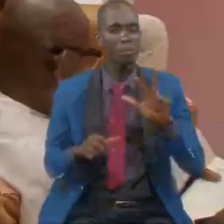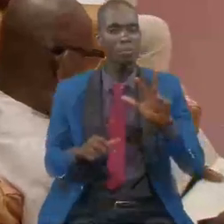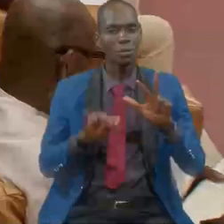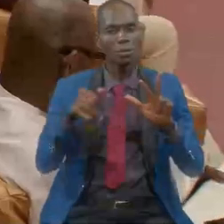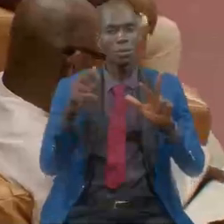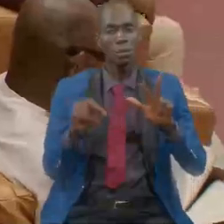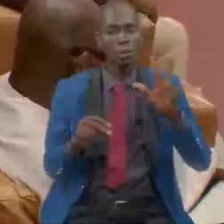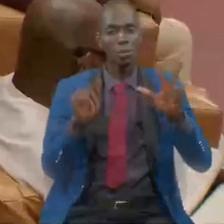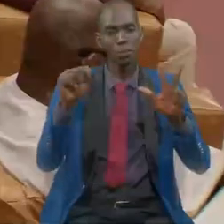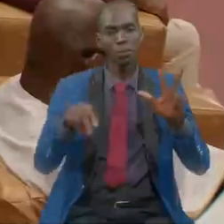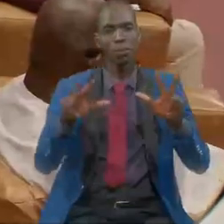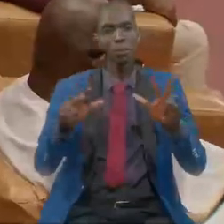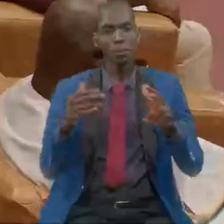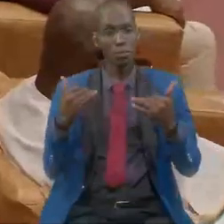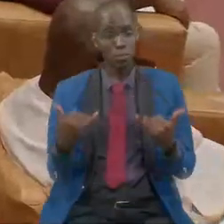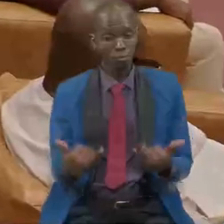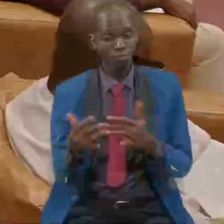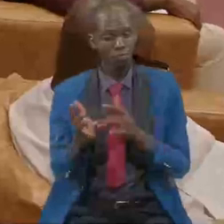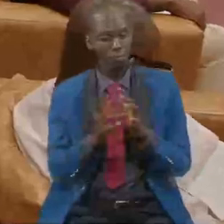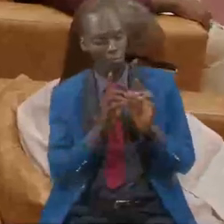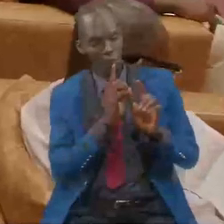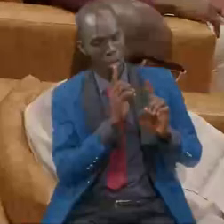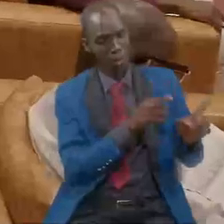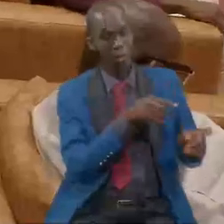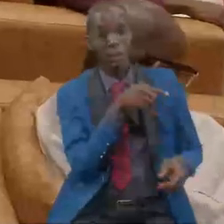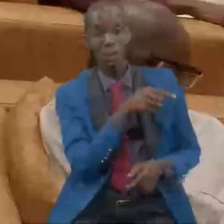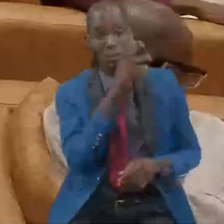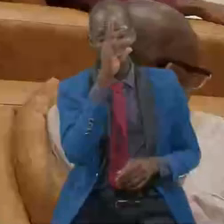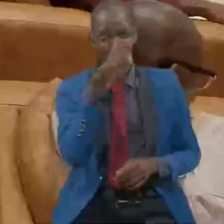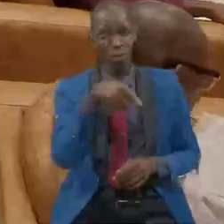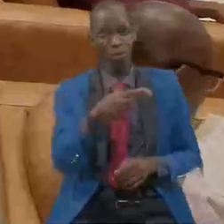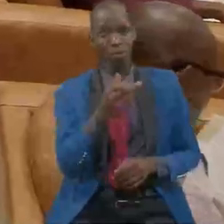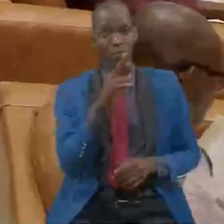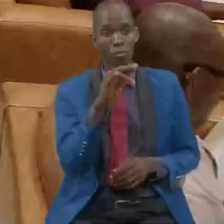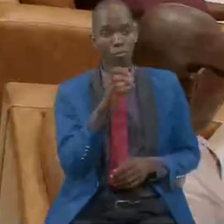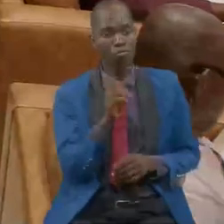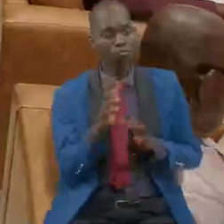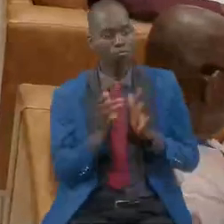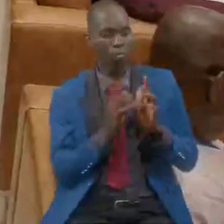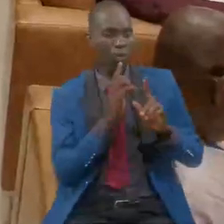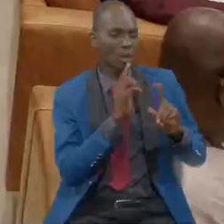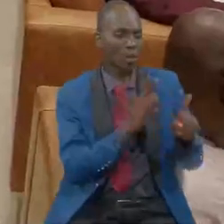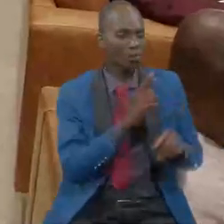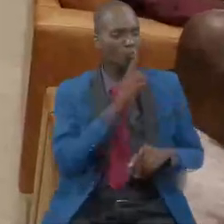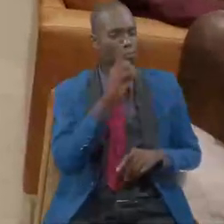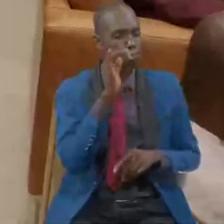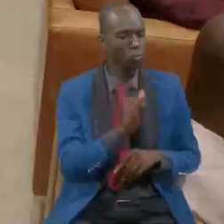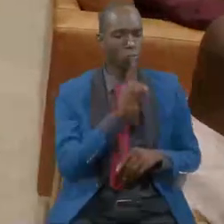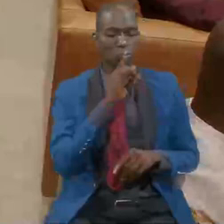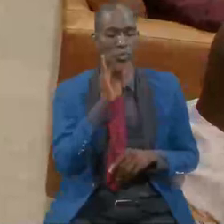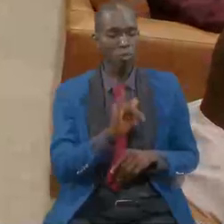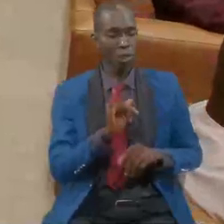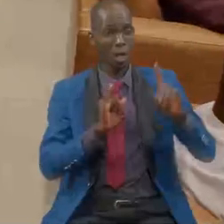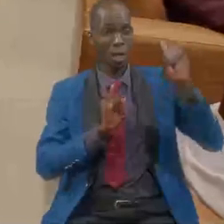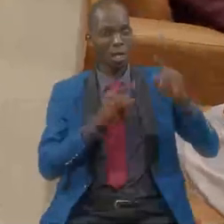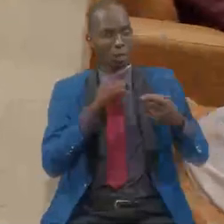ici, « Jésus lui répondit, en vérité, je te